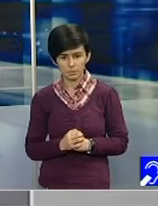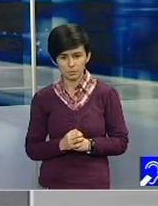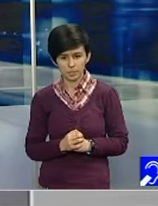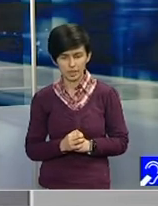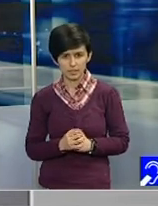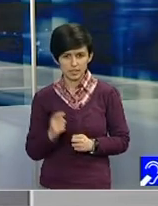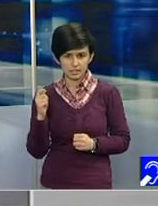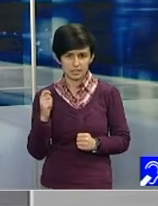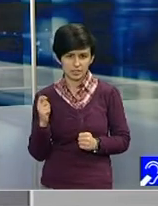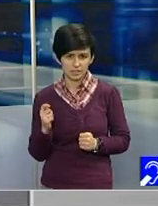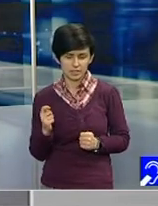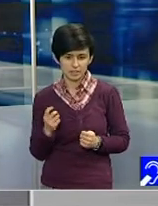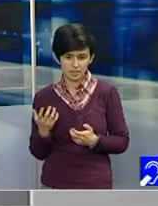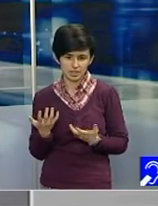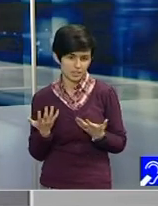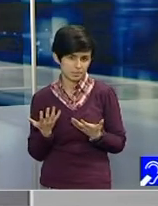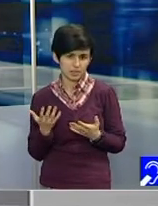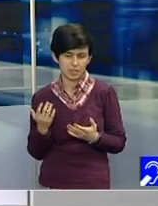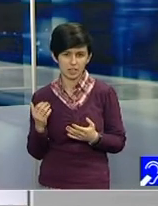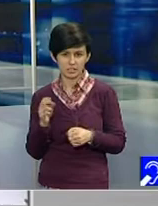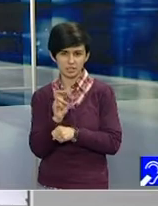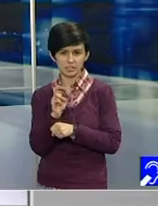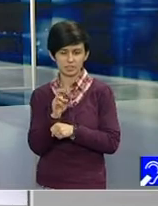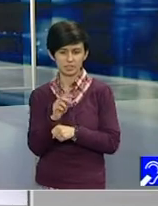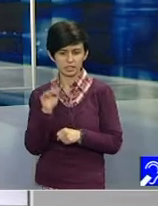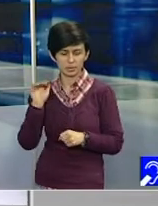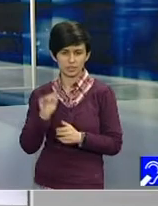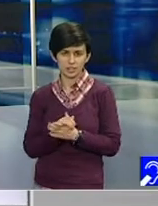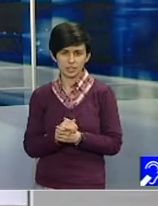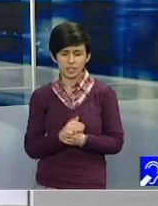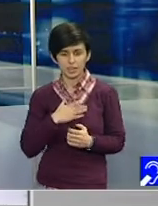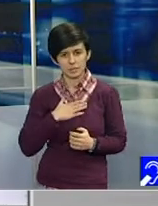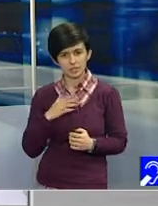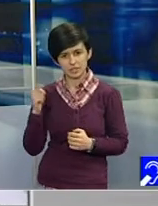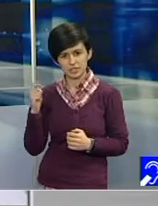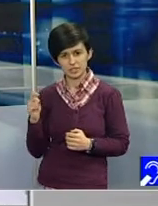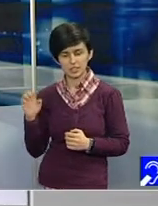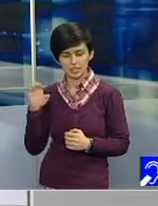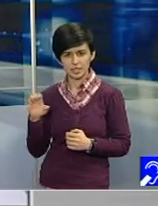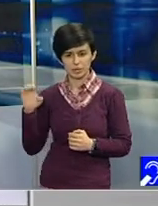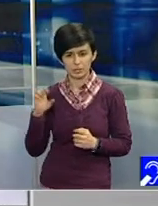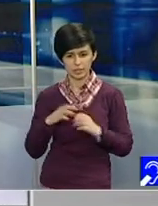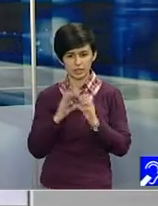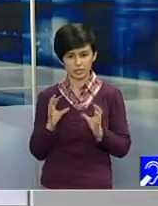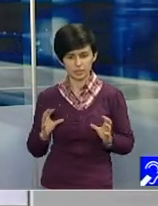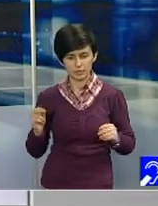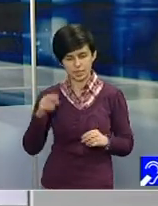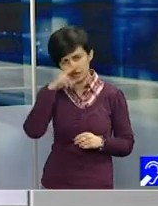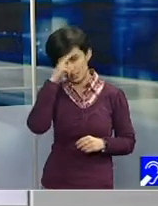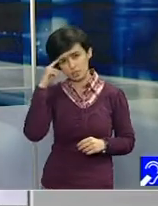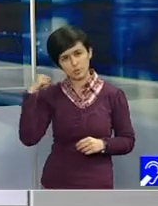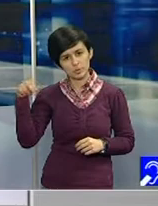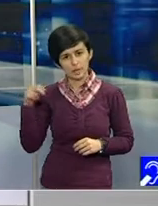în această competiție? Am avut în ultimii ani din țări europene, din România, desigur, din Republica Moldova, din